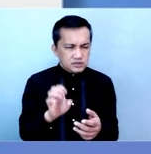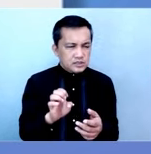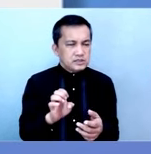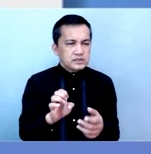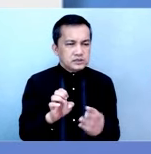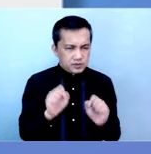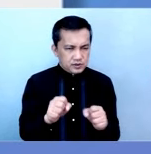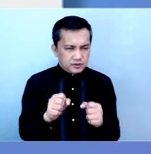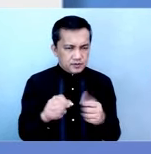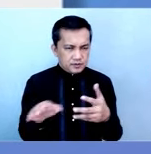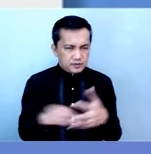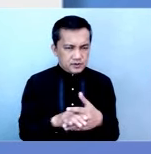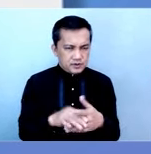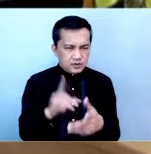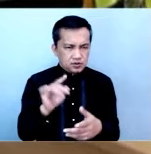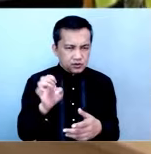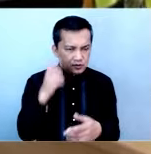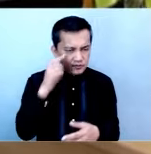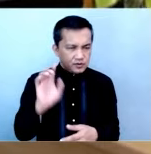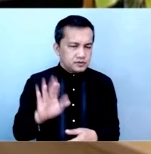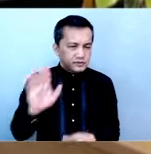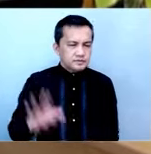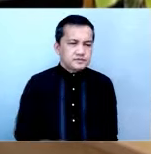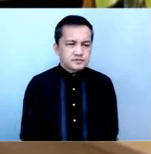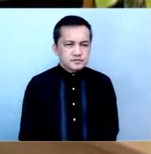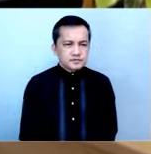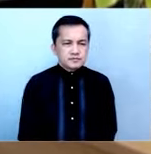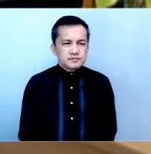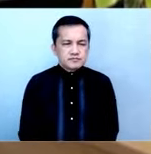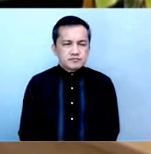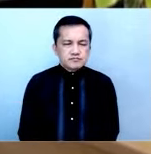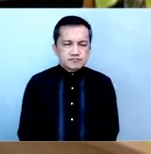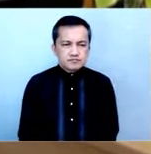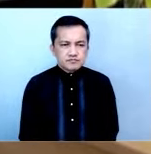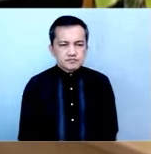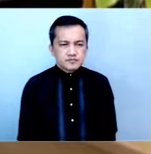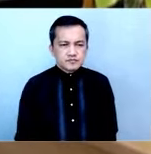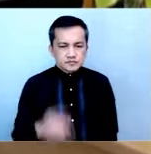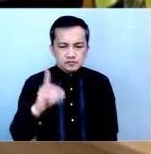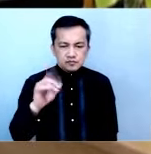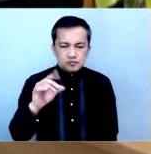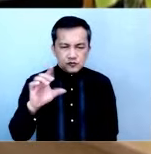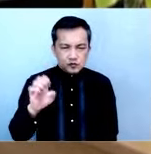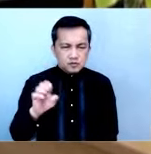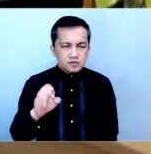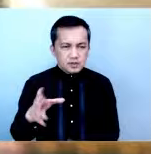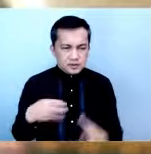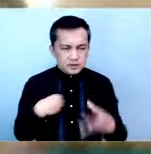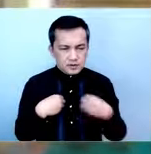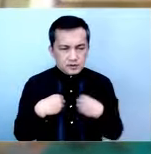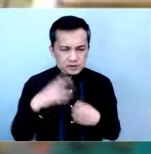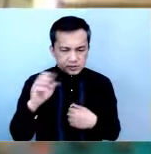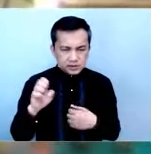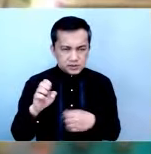pwede kong isampa sa DOLE para sa kanya? Ang DOLE ay tumatanggap lamang ng kaso sa pagitan ng